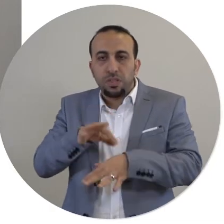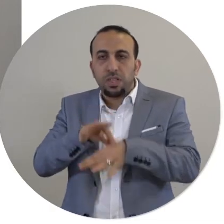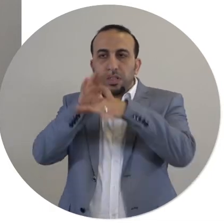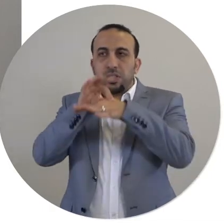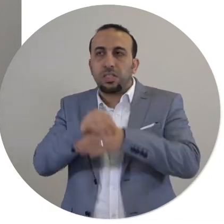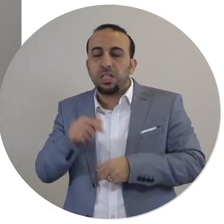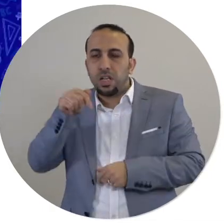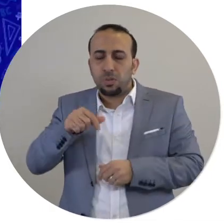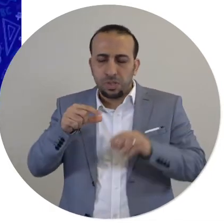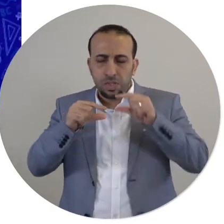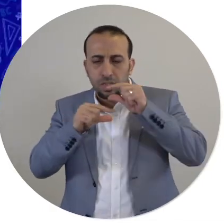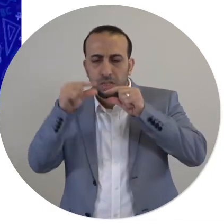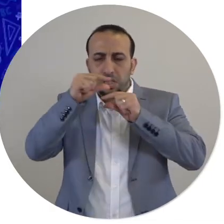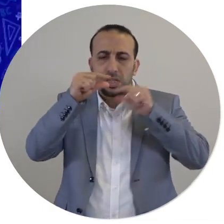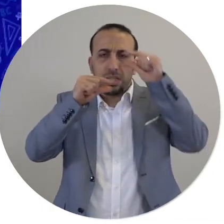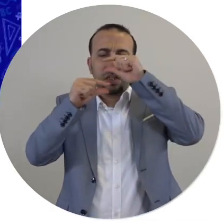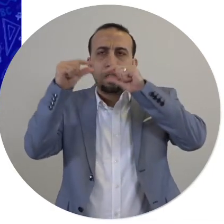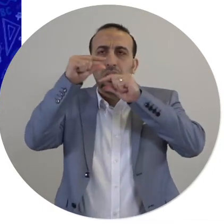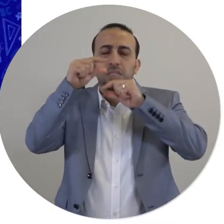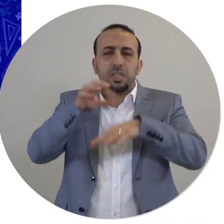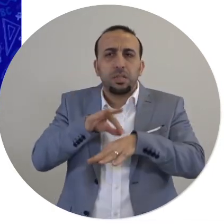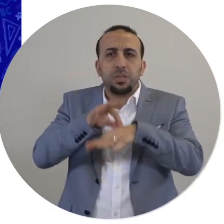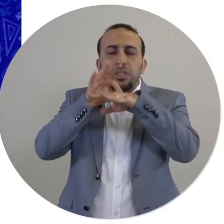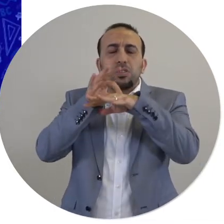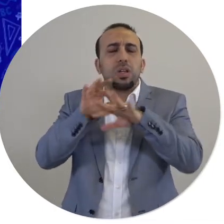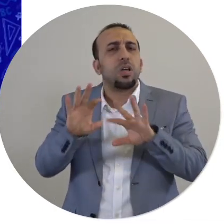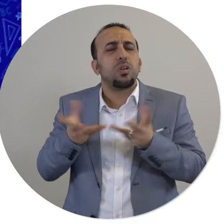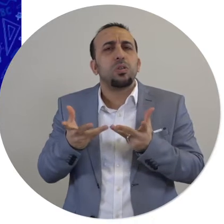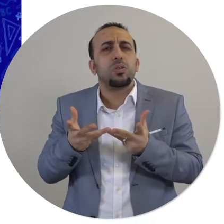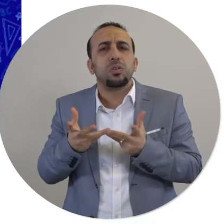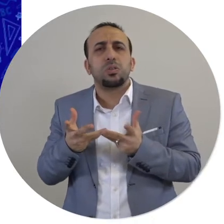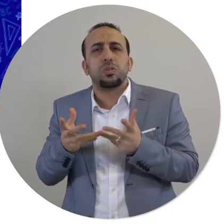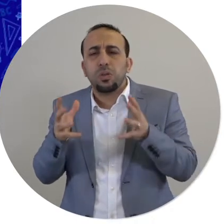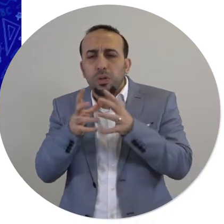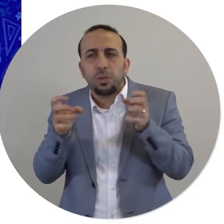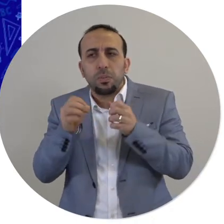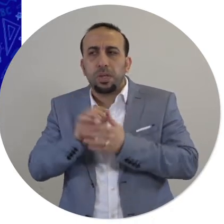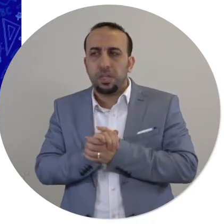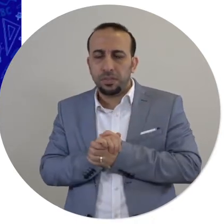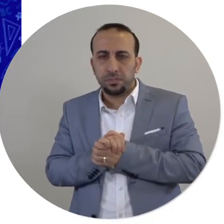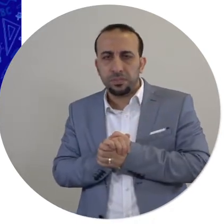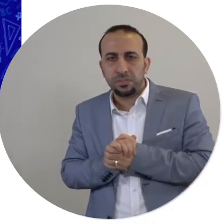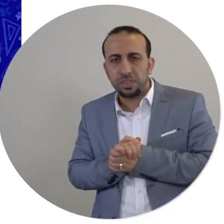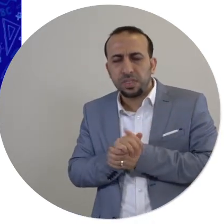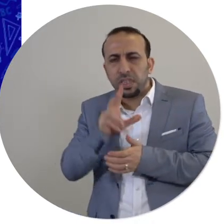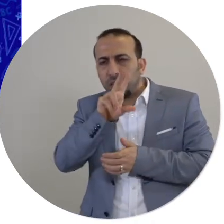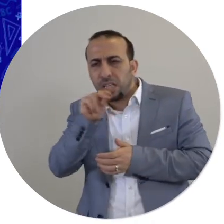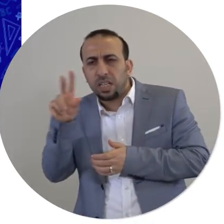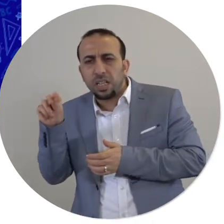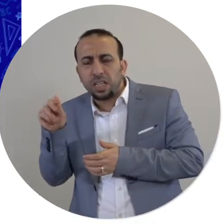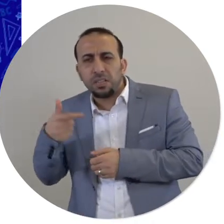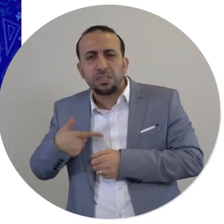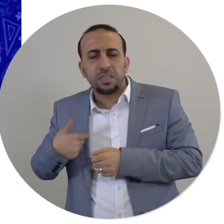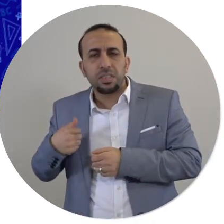على التركيب السكاني. ما المقصود بالتركيب السكاني؟ التركيب السكاني من اسمه تركيب سكاني،